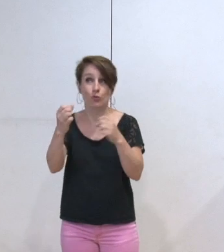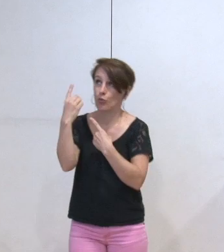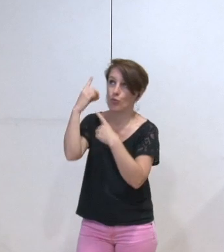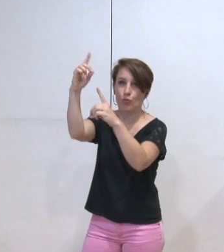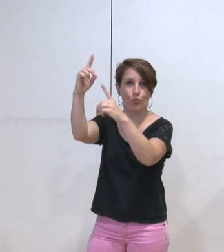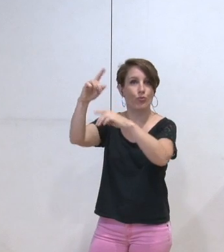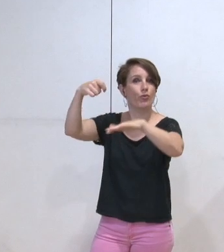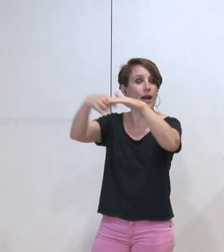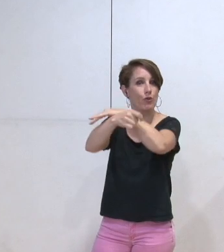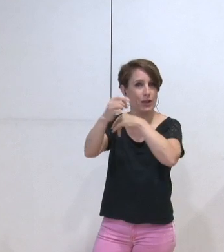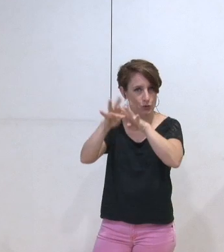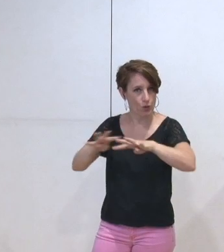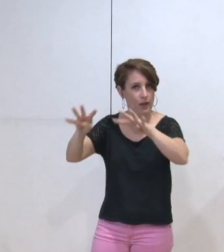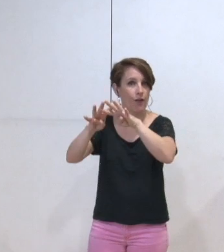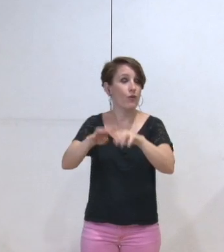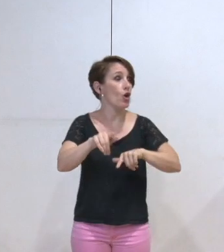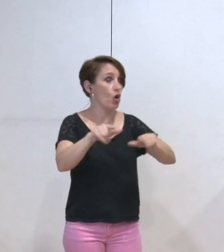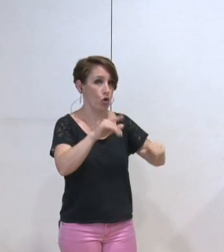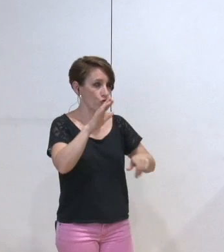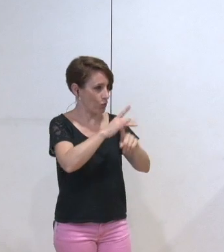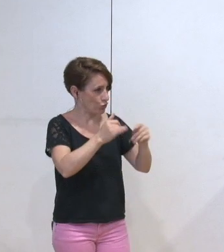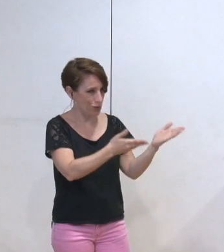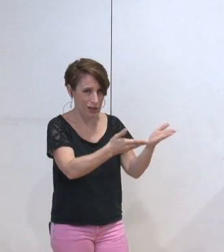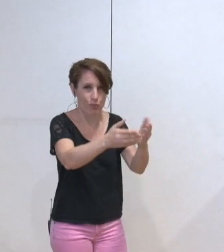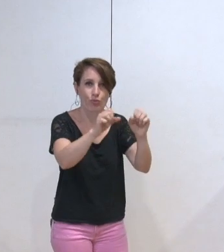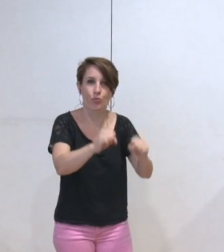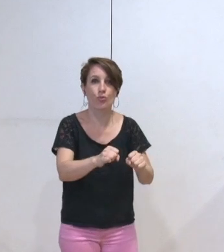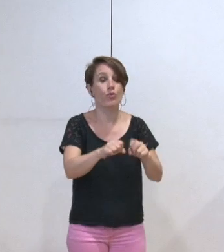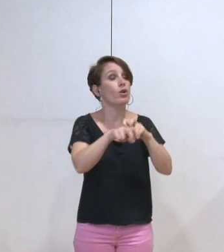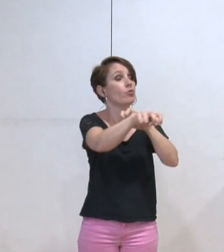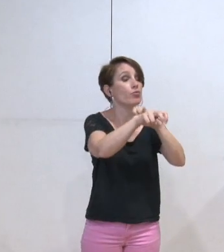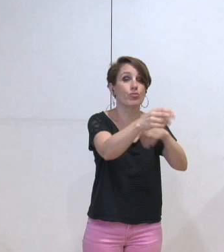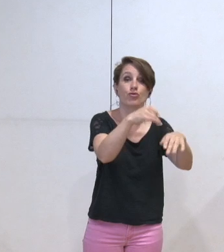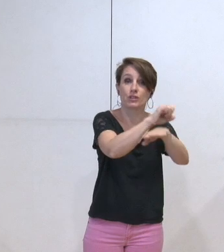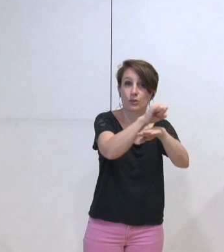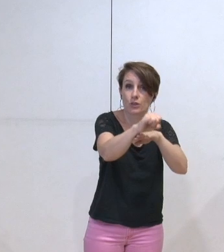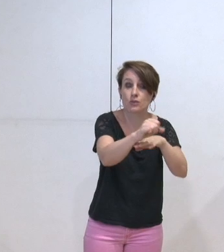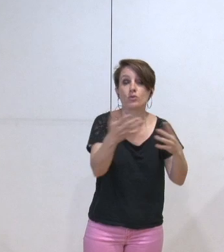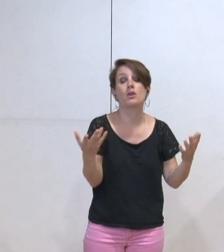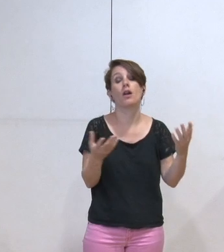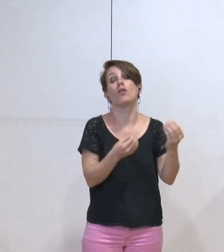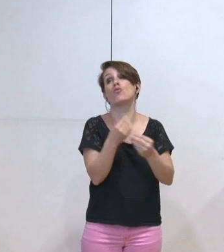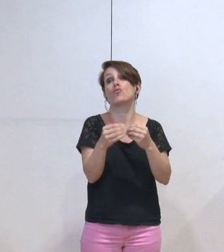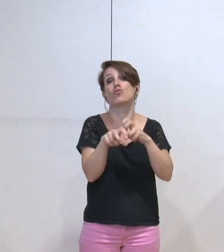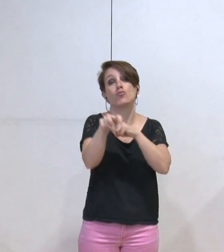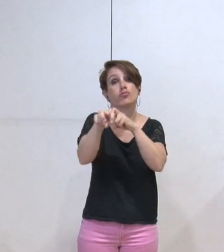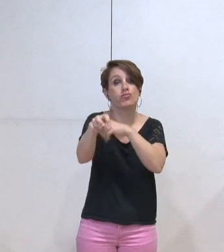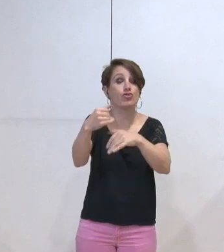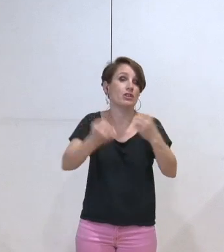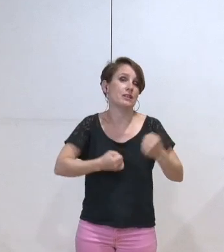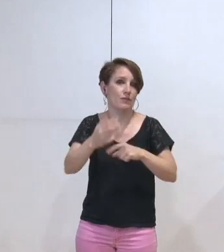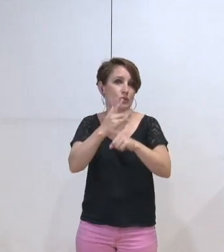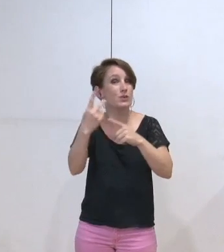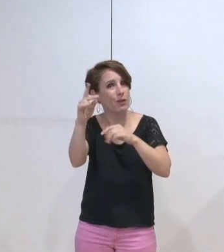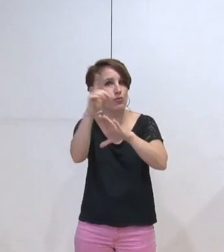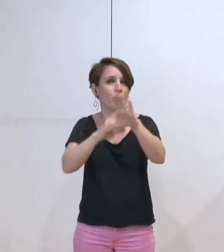obtenir un logement social faire des démarches auprès de la Caisse primaire d'assurance maladie ou des services sociaux du département